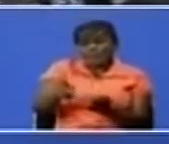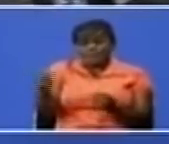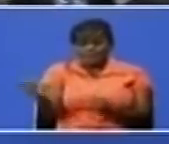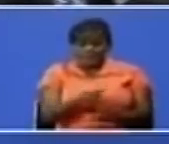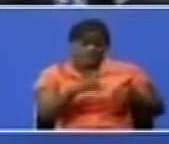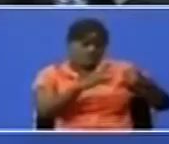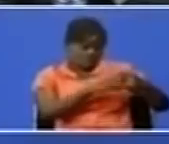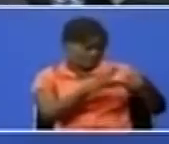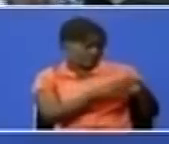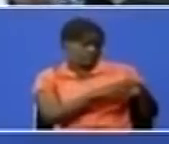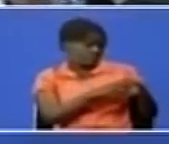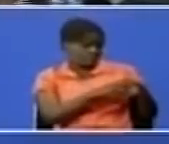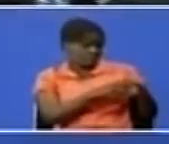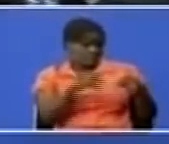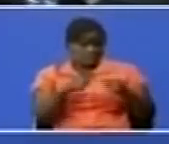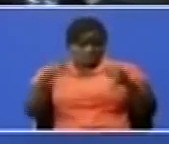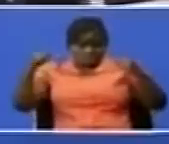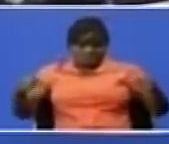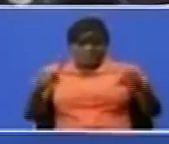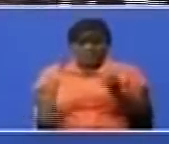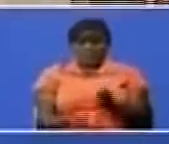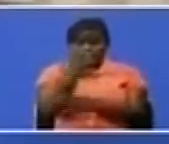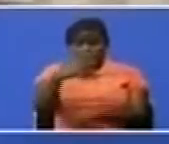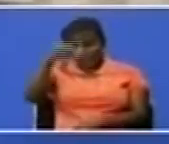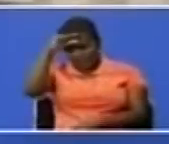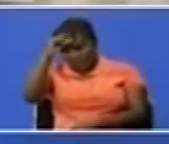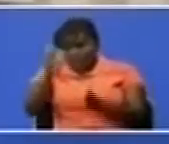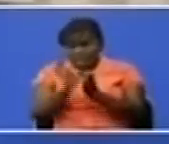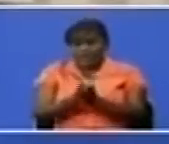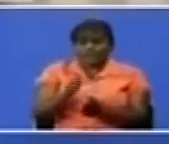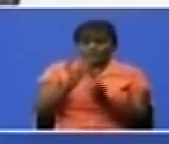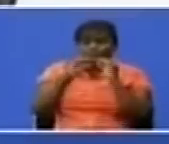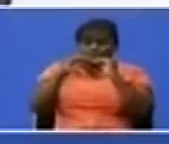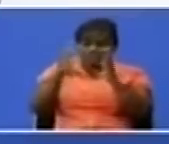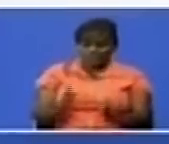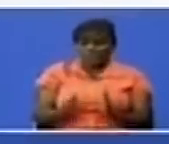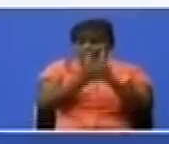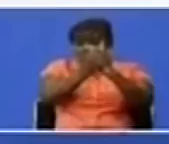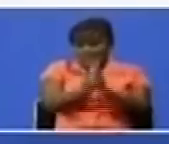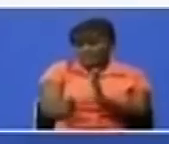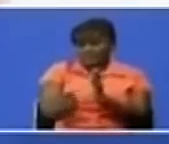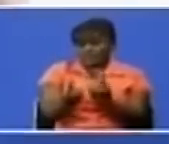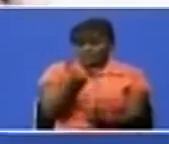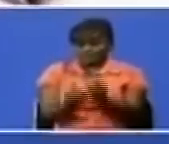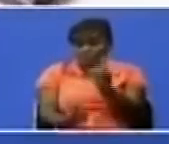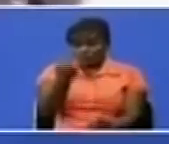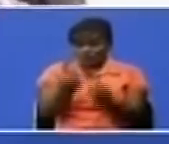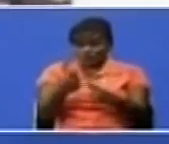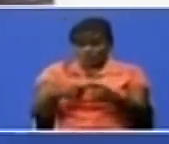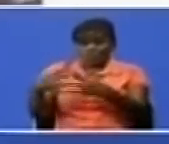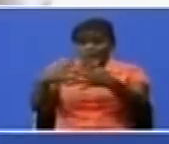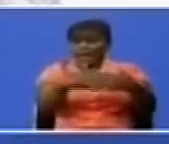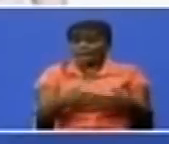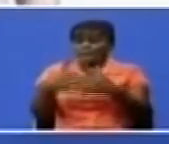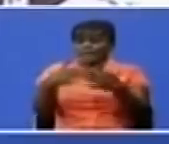Septemba inaendeleza uhasama baina ya serikali na walimu. Wataalamu wa kukabiliana na mikasa ya moto kutoka Marekani wamewasili